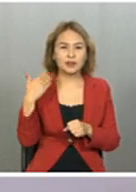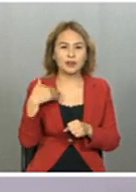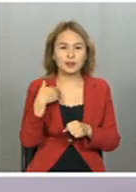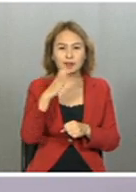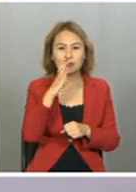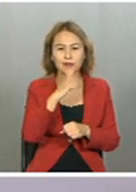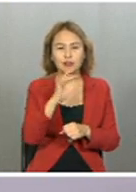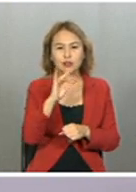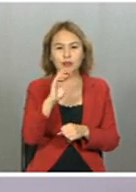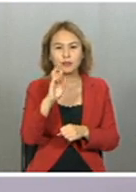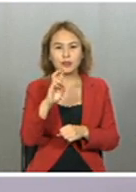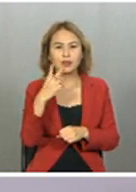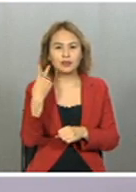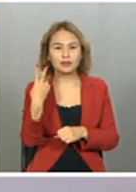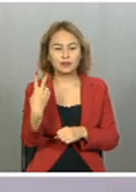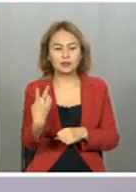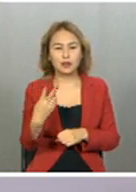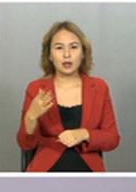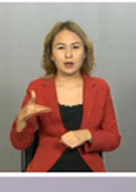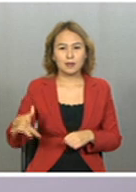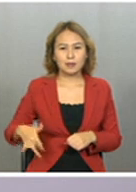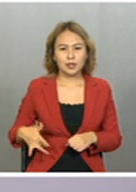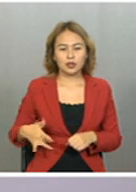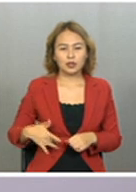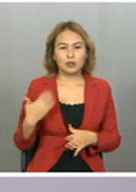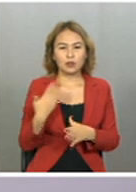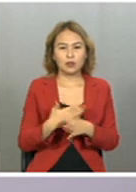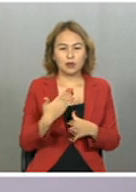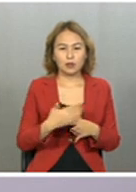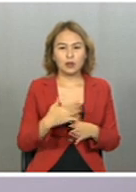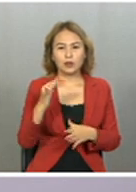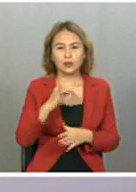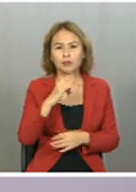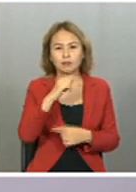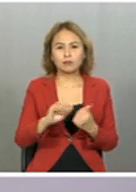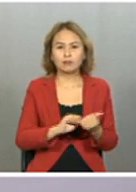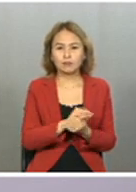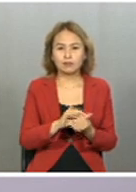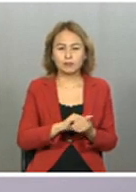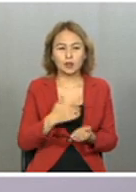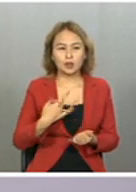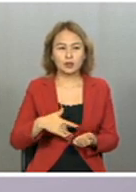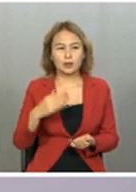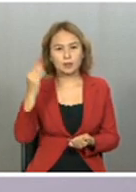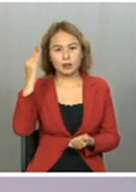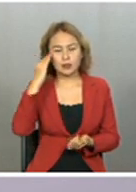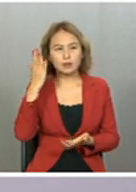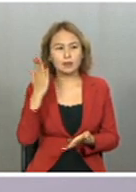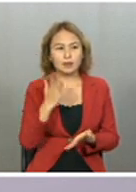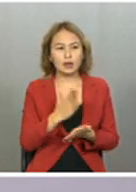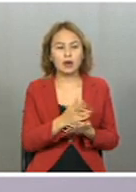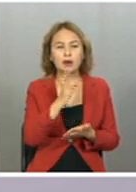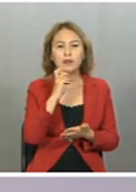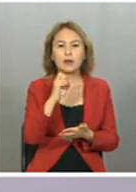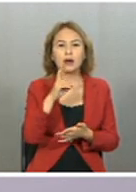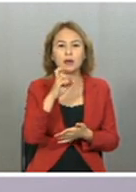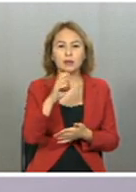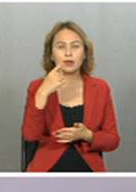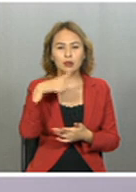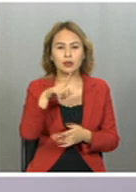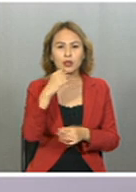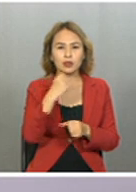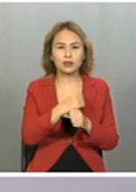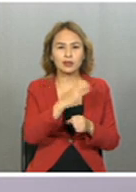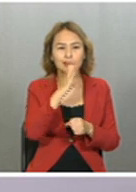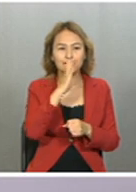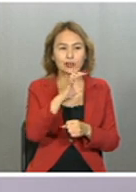жақсартады және зат алмасуды қалпына келтіреді деген ұйғарым бар. Бақпақтың құрамында С